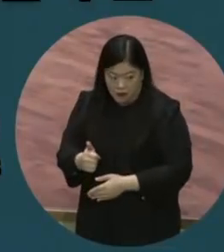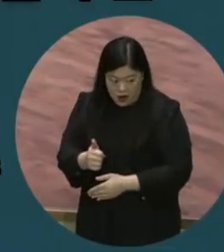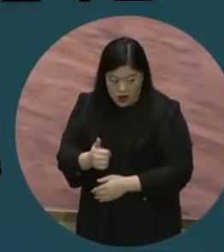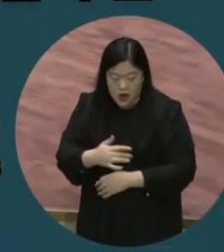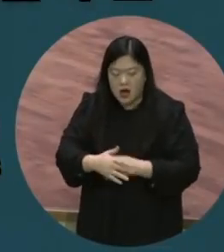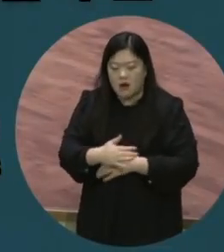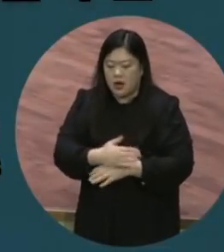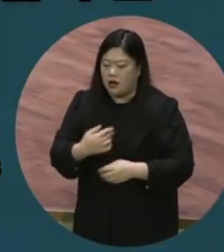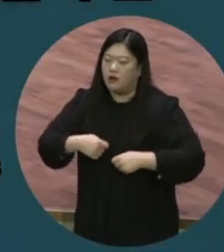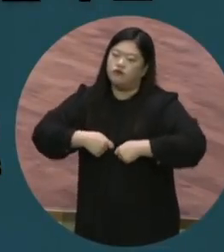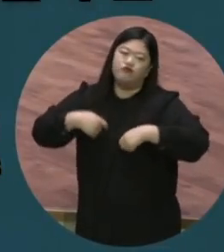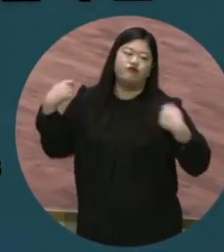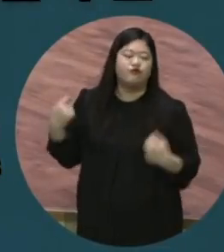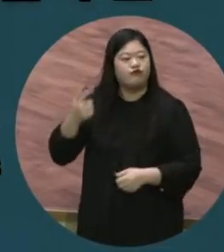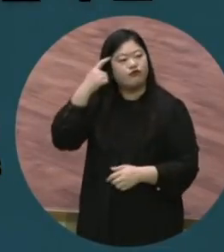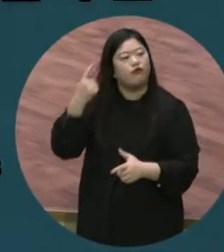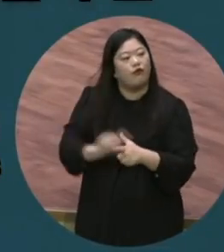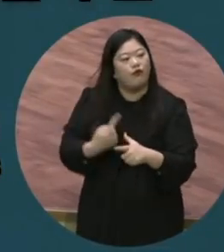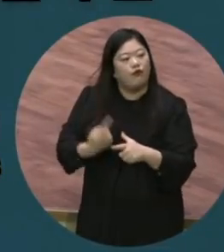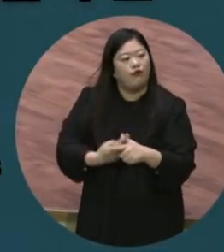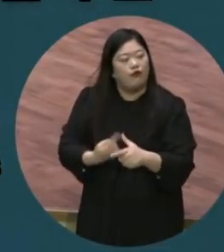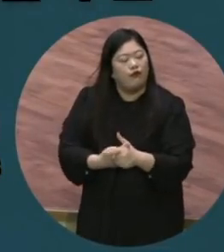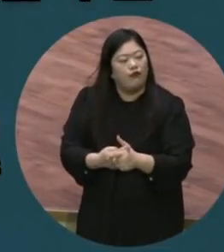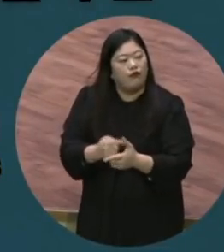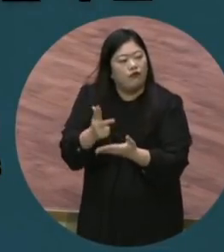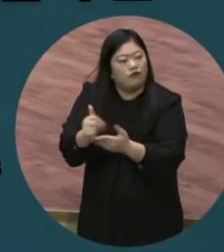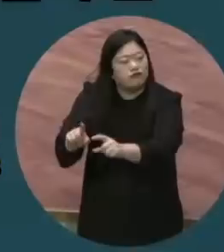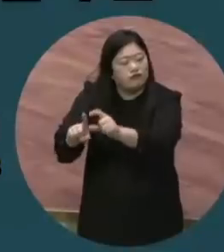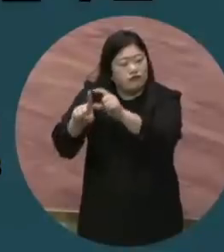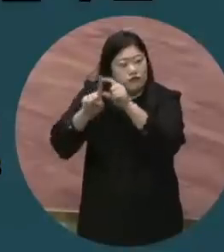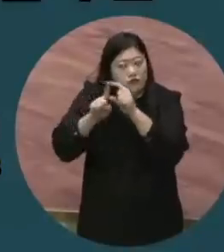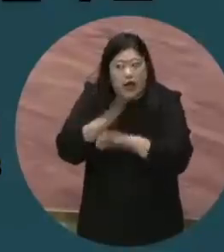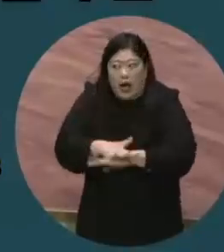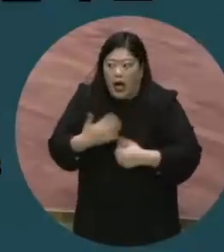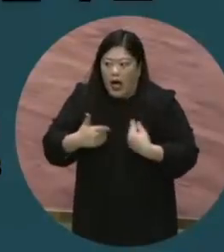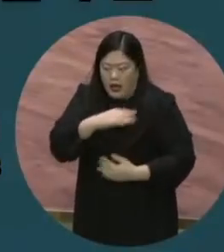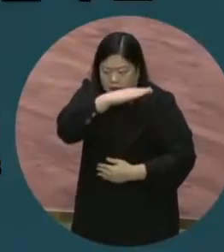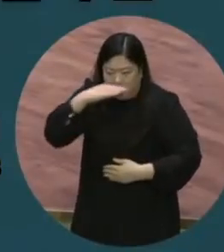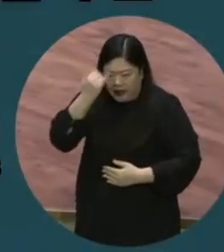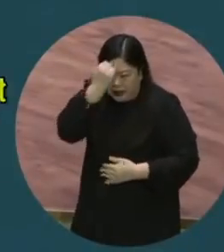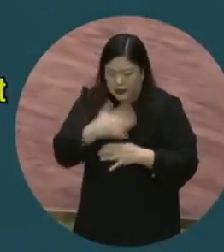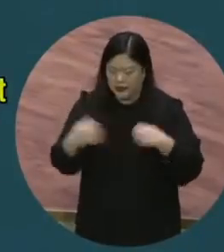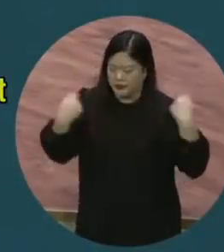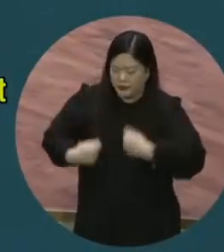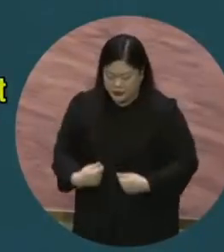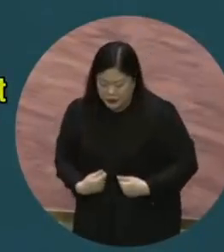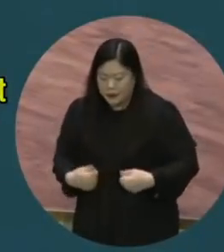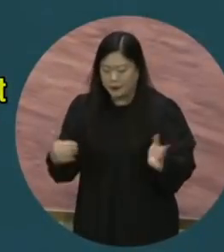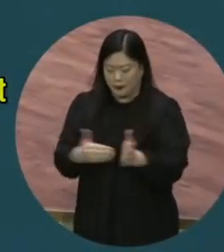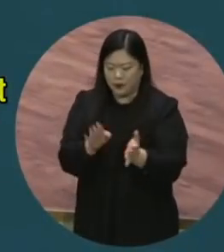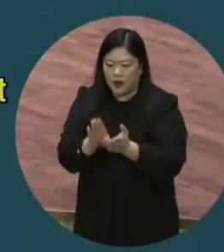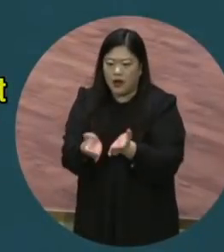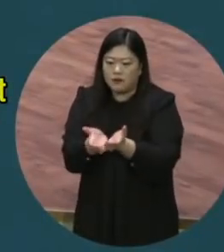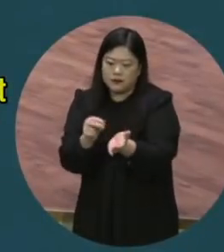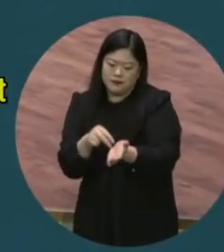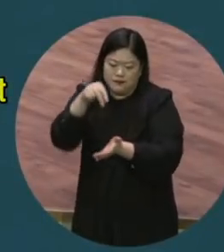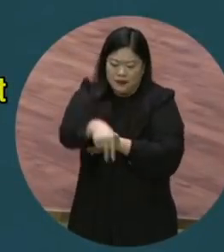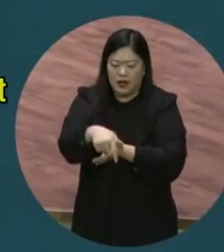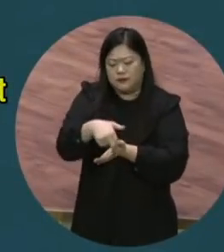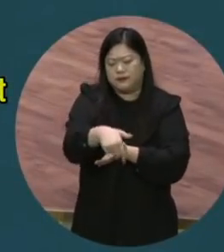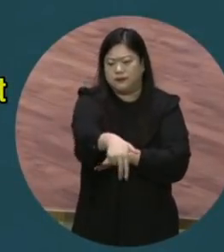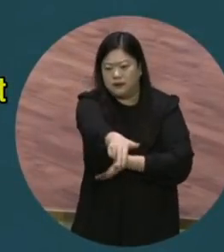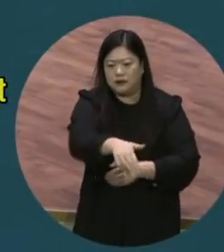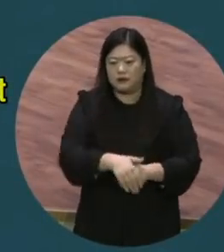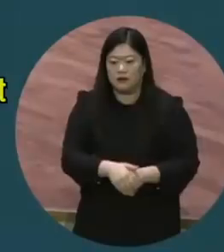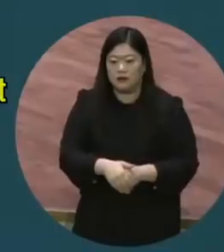벗고 있다가 주님이라 하는 말을 듣고 겉옷을 두른 후에 바다로 뛰어내리더라. 다른 제자들은